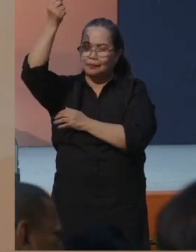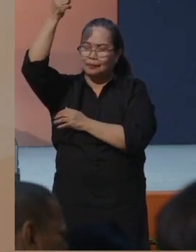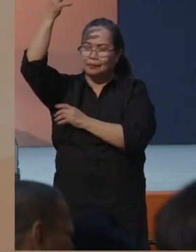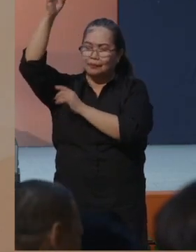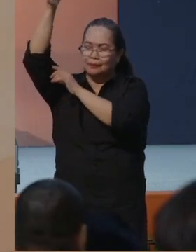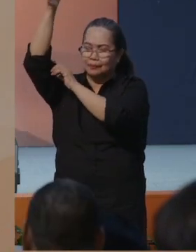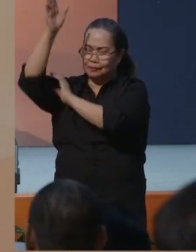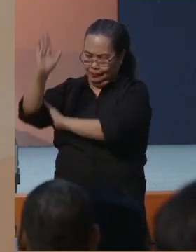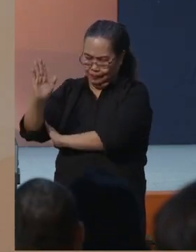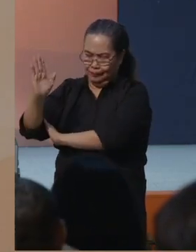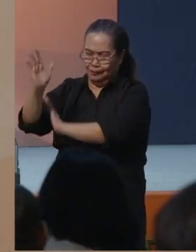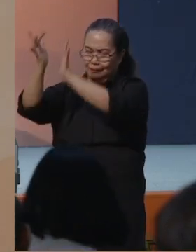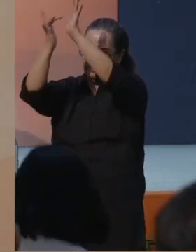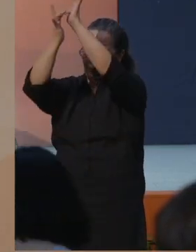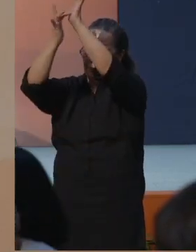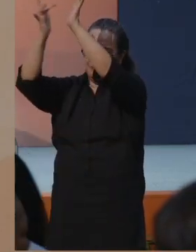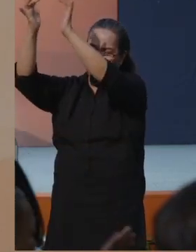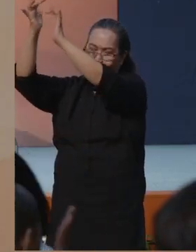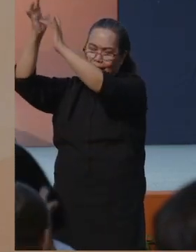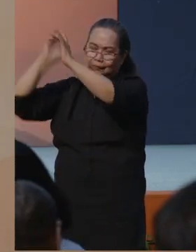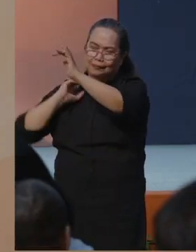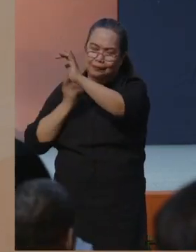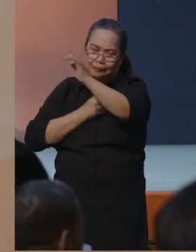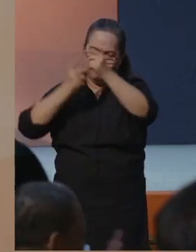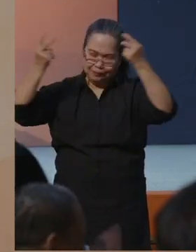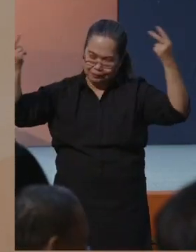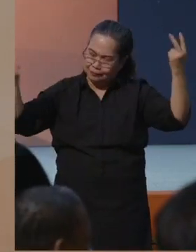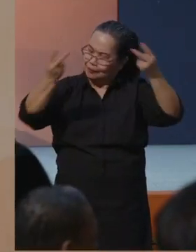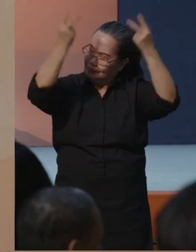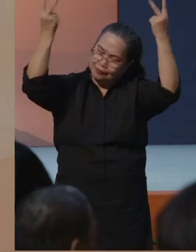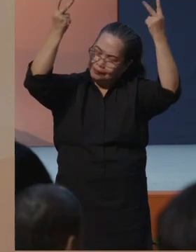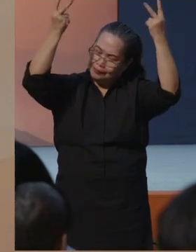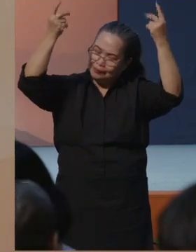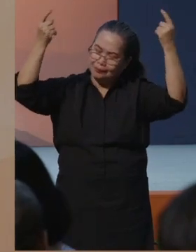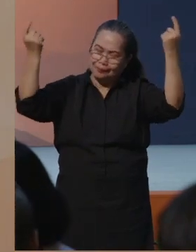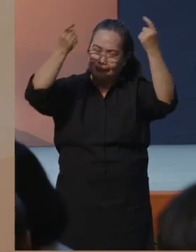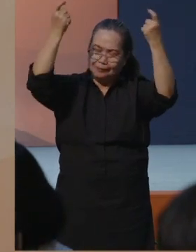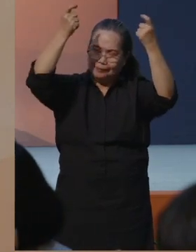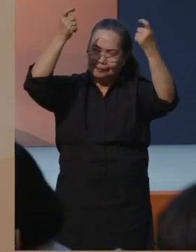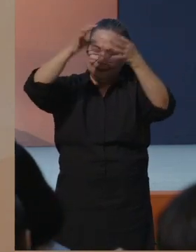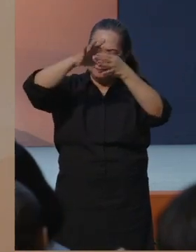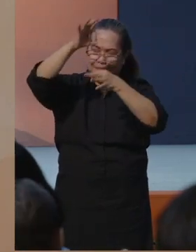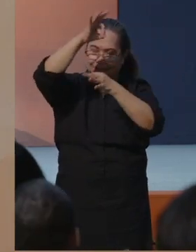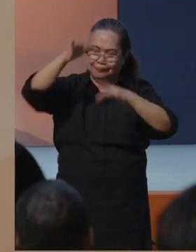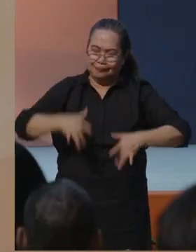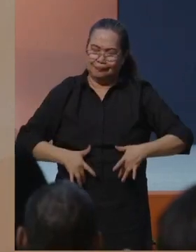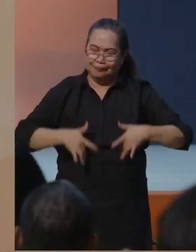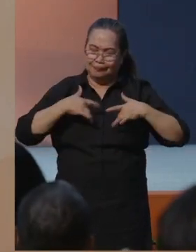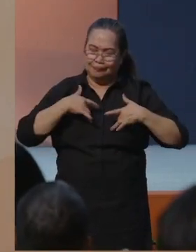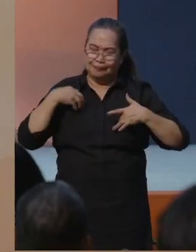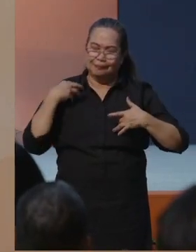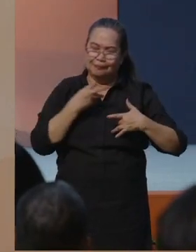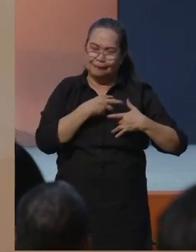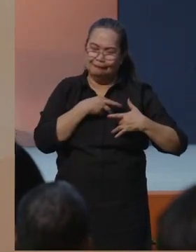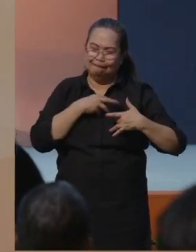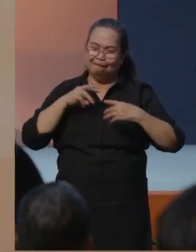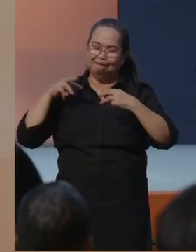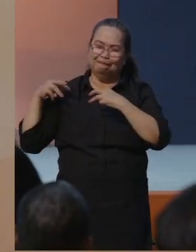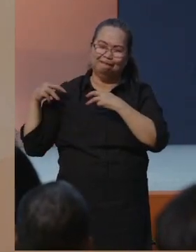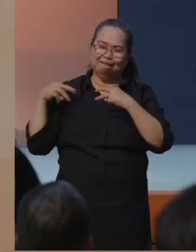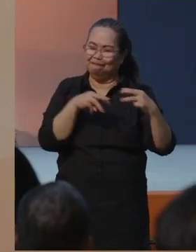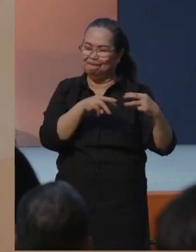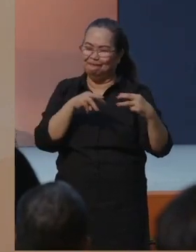Yeshua, kami din ay magwagi sa aming mga buhay espiritual, sa aming mga pakikipaglaban,